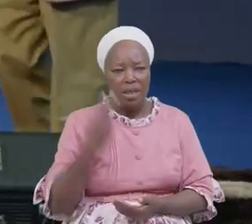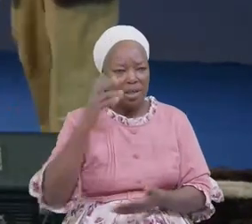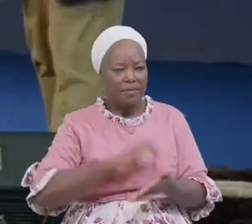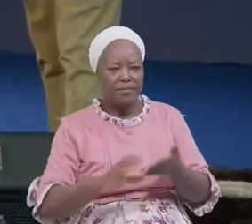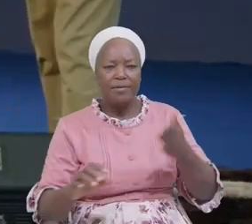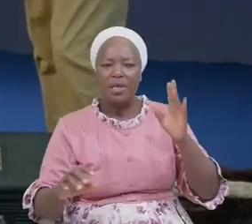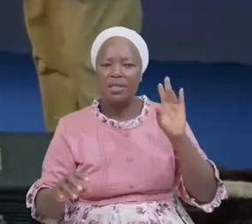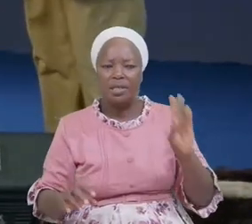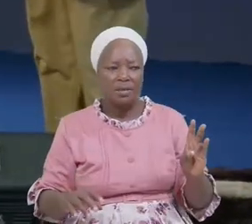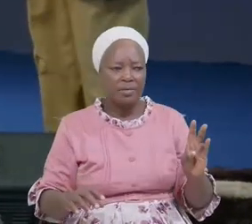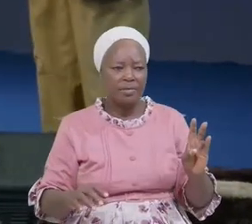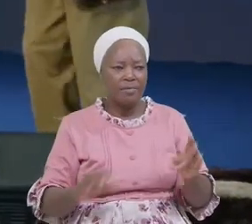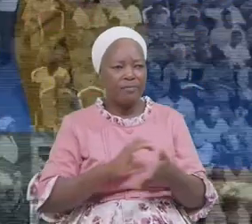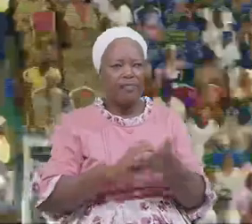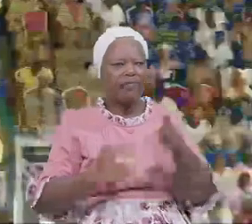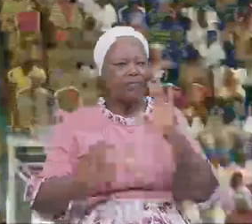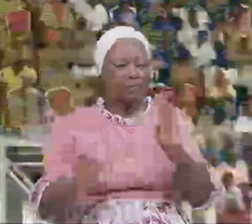Verset 7.